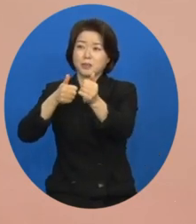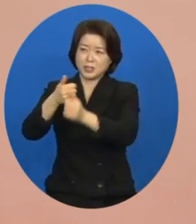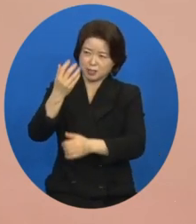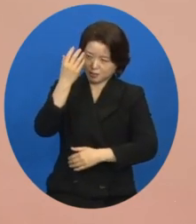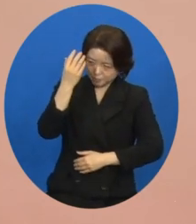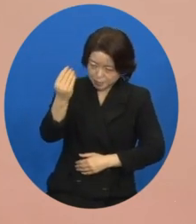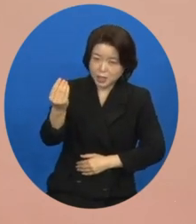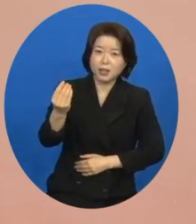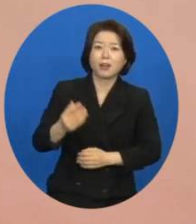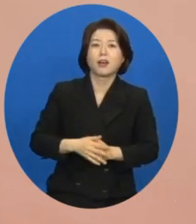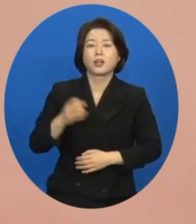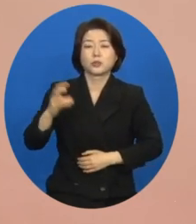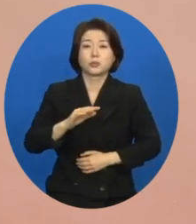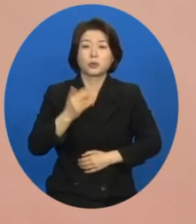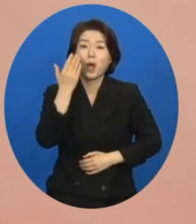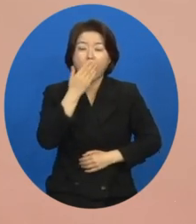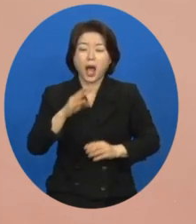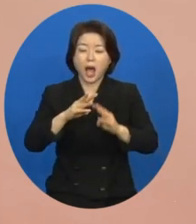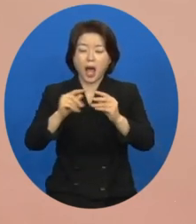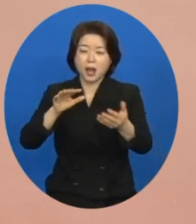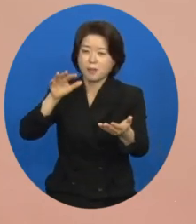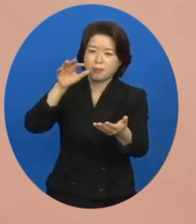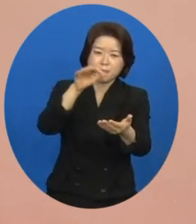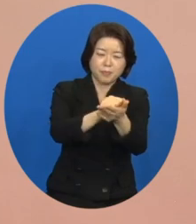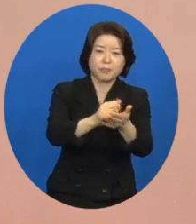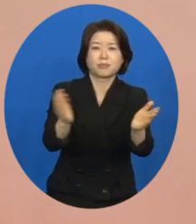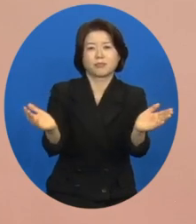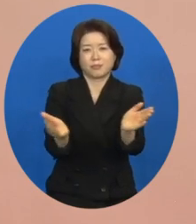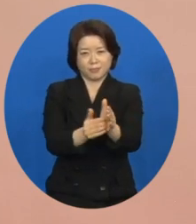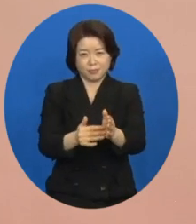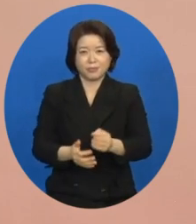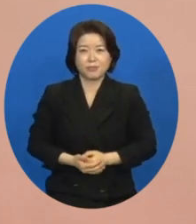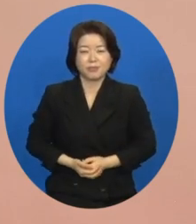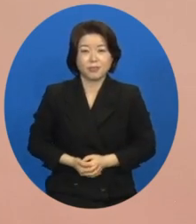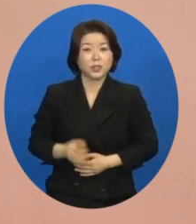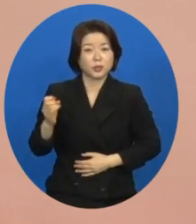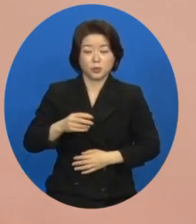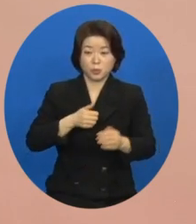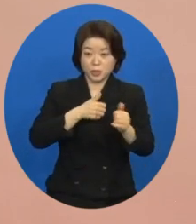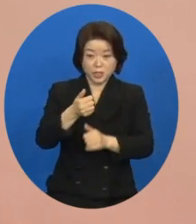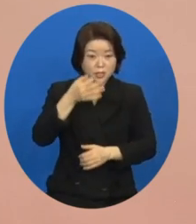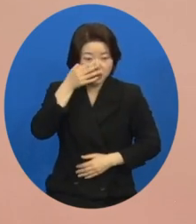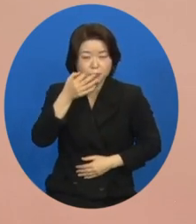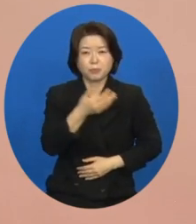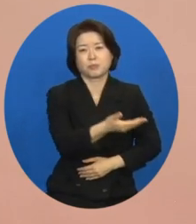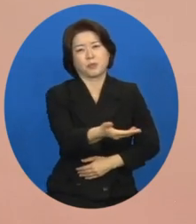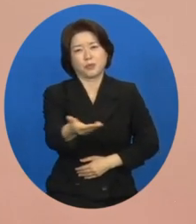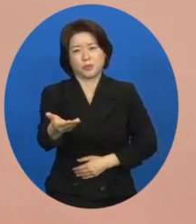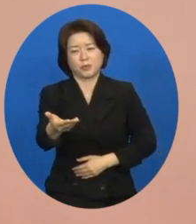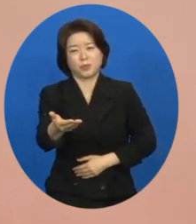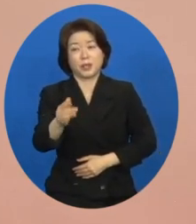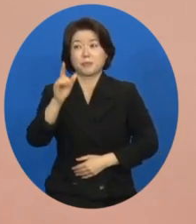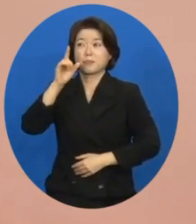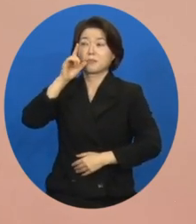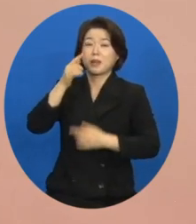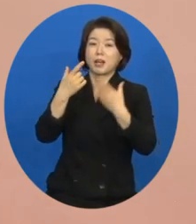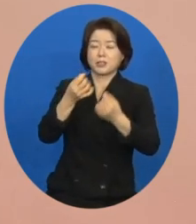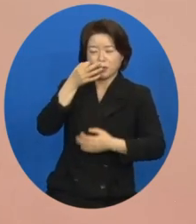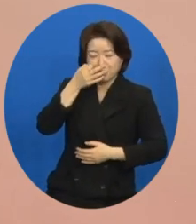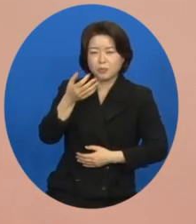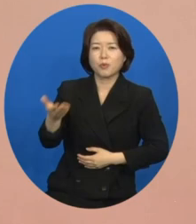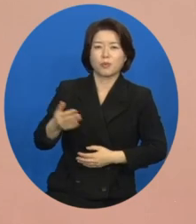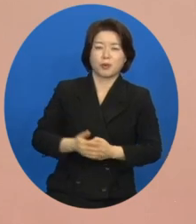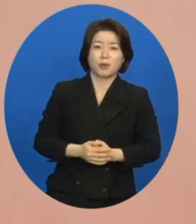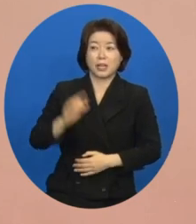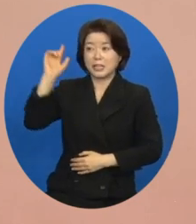봤구나. 그리고 가나안 땅을 정복했구나. 그리고 이기는 걸 보여줬습니다. 갈렙처럼.